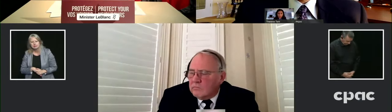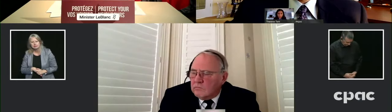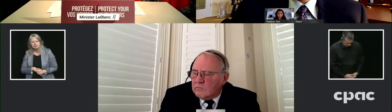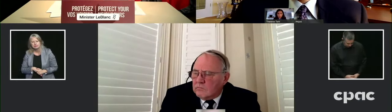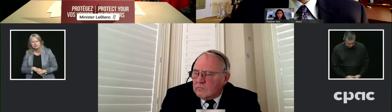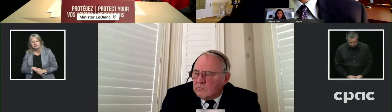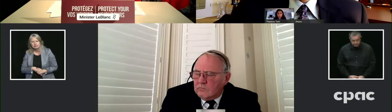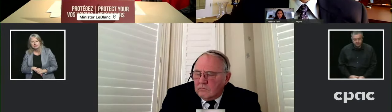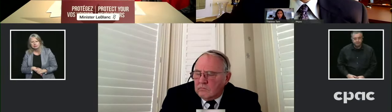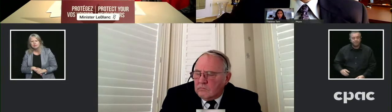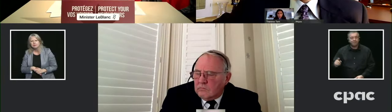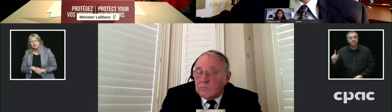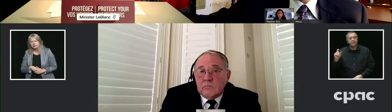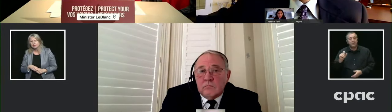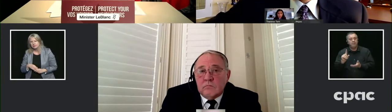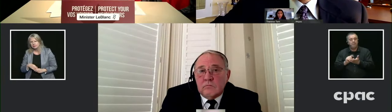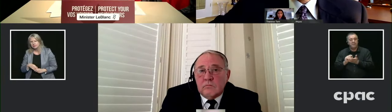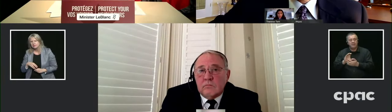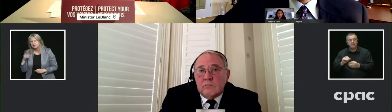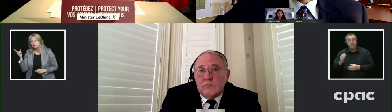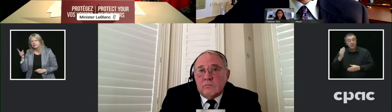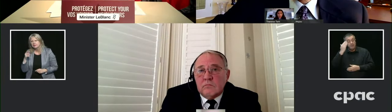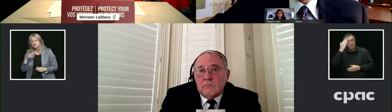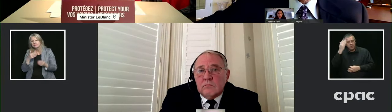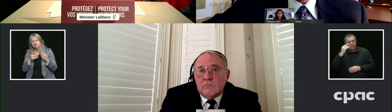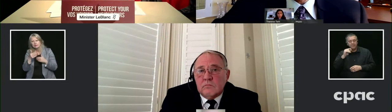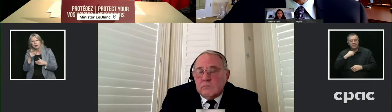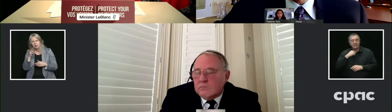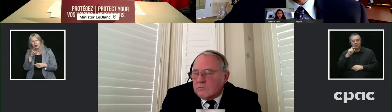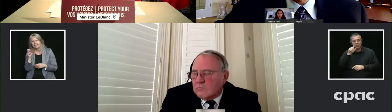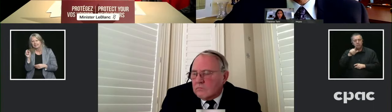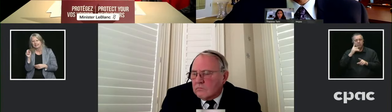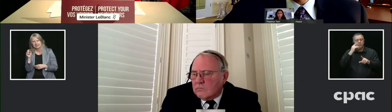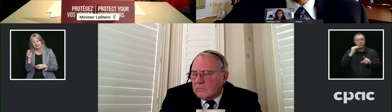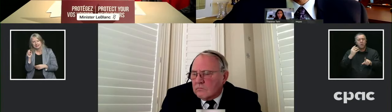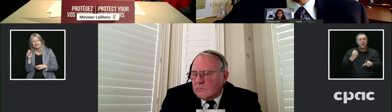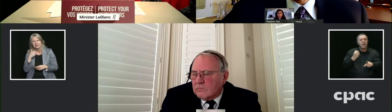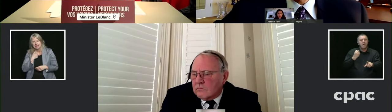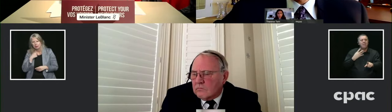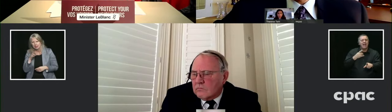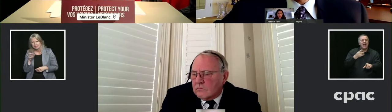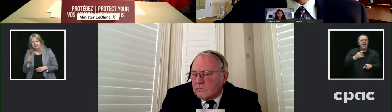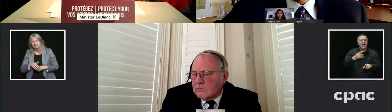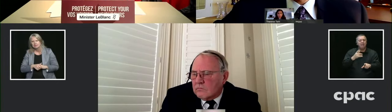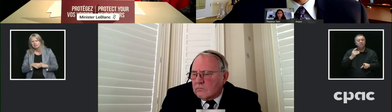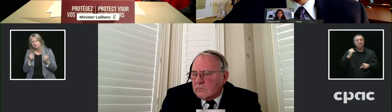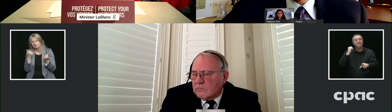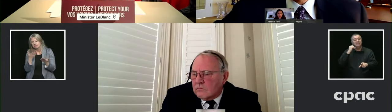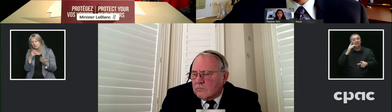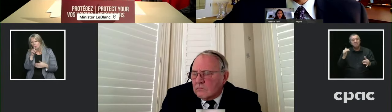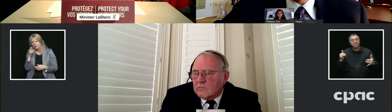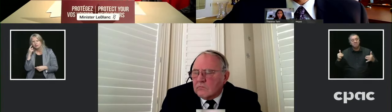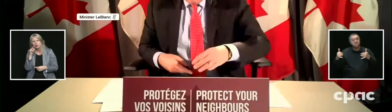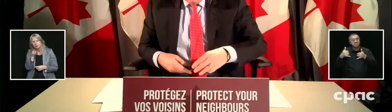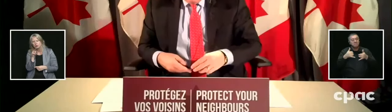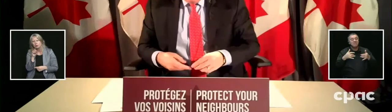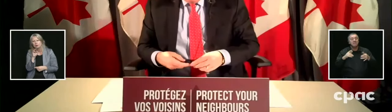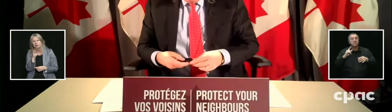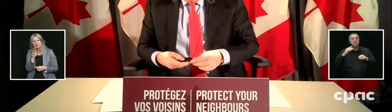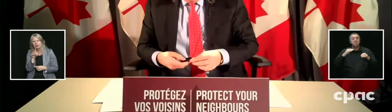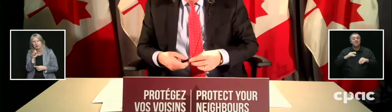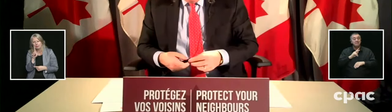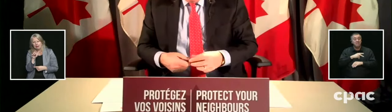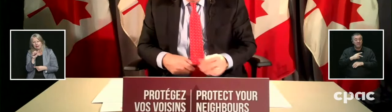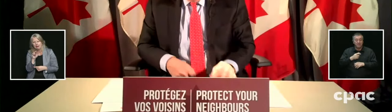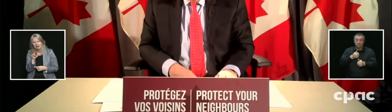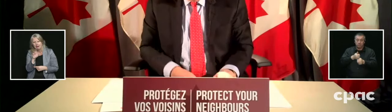est à vous. Oui, bonjour. Ma question est pour vous, Monsieur Leblanc. Vous étiez sur l'appel hier avec les premiers ministres des provinces et